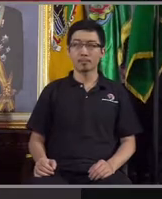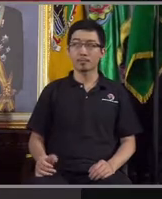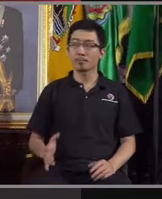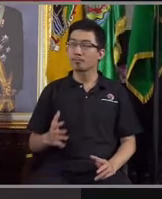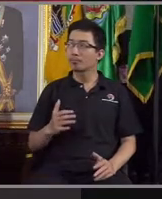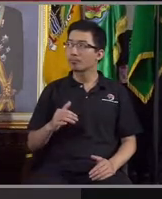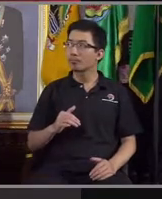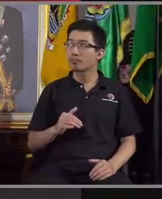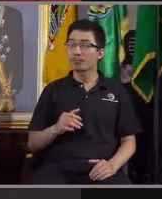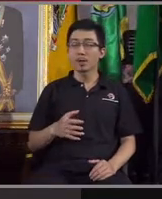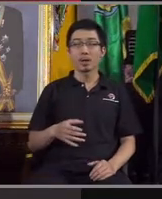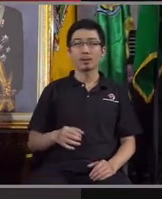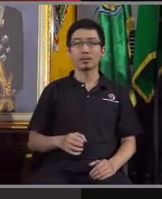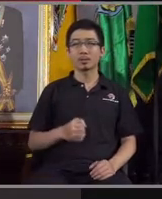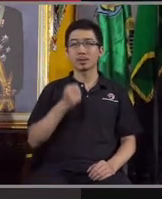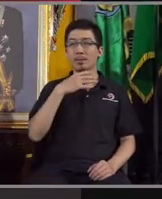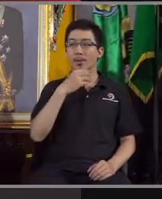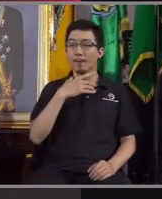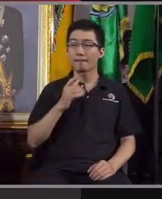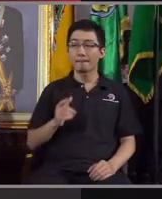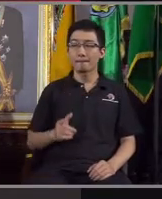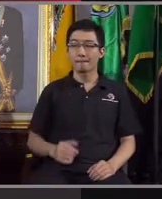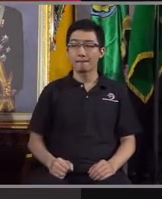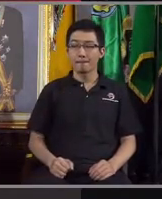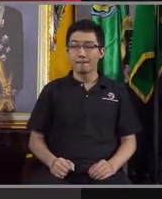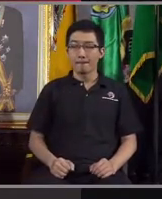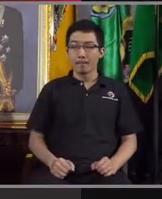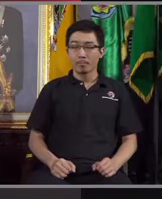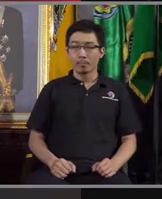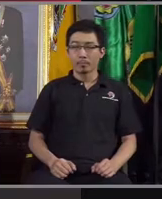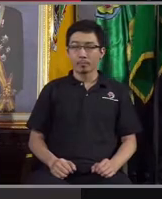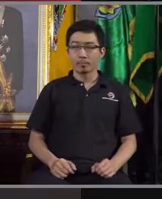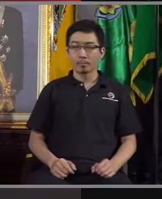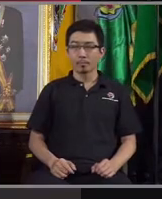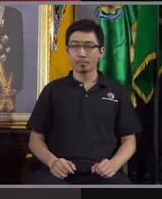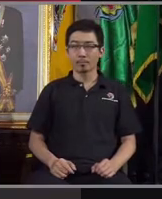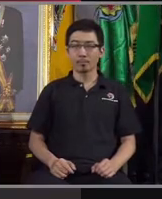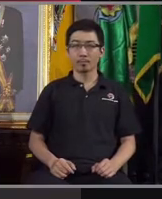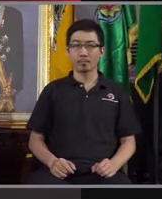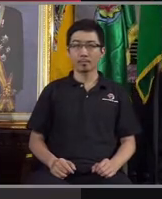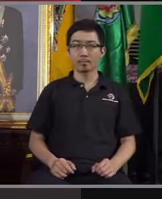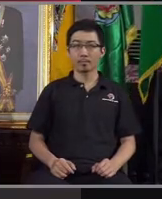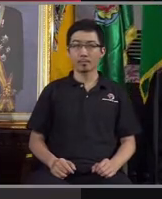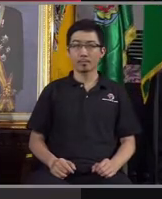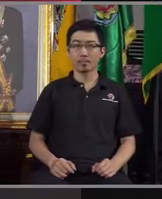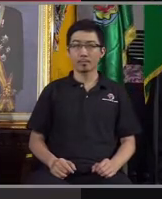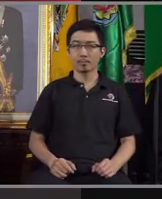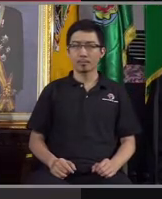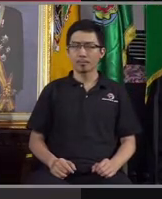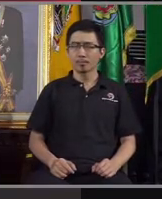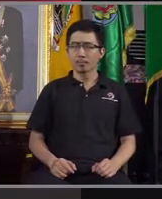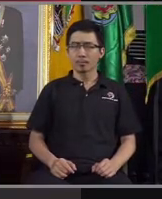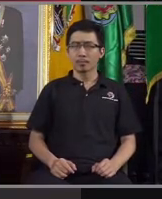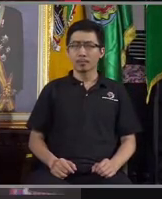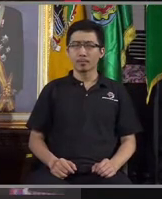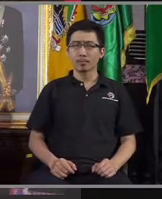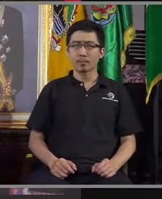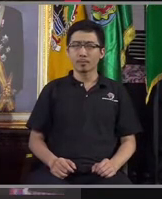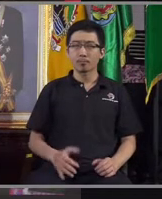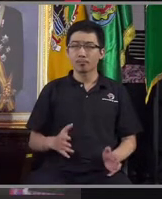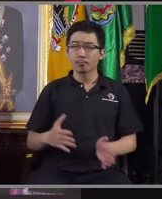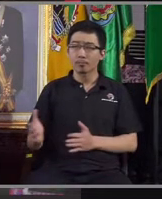penanggulangan sampah. Naik karena kita bangun tempat-tempat untuk pembuangan sampah, termasuk TPS-TPS. Slide